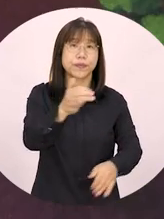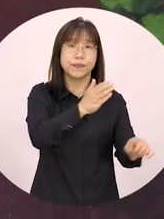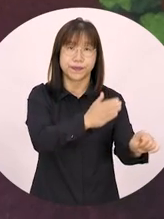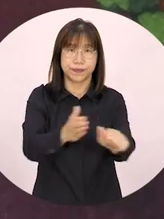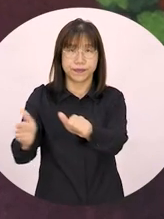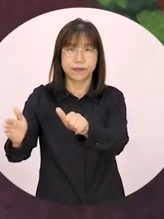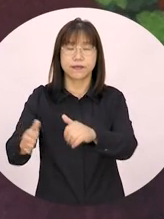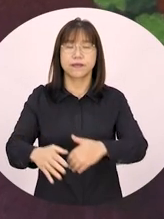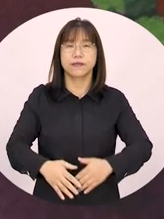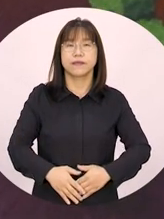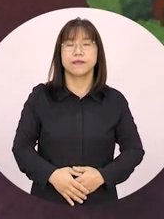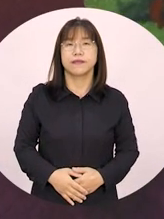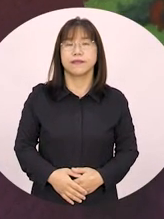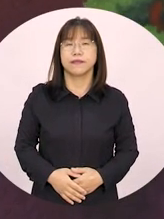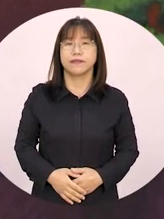문의하면 됩니다